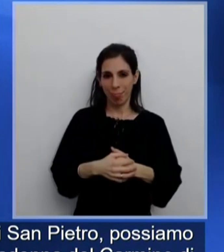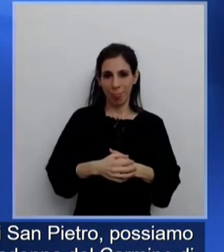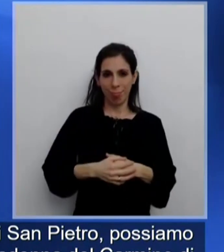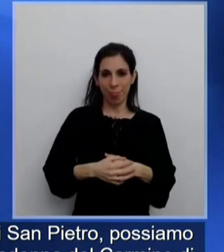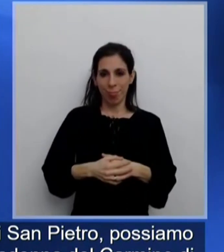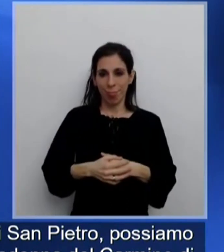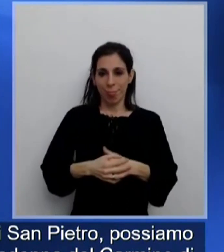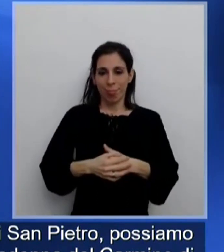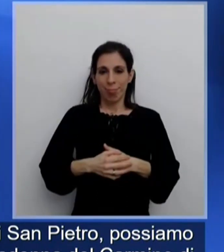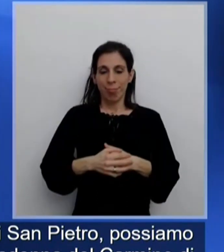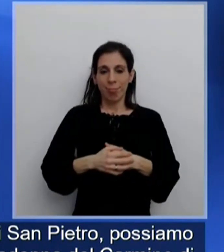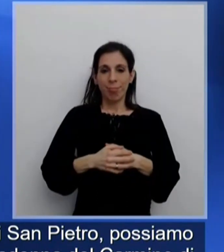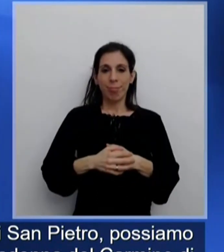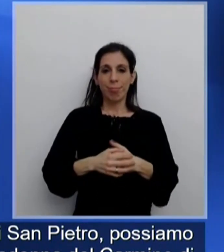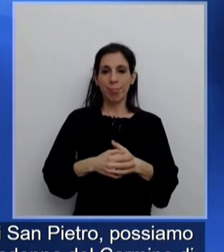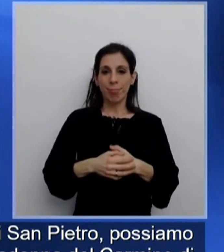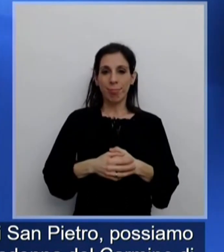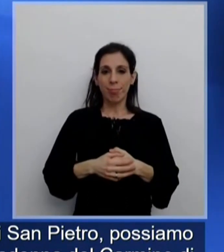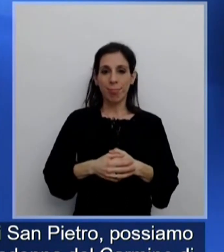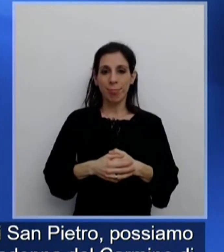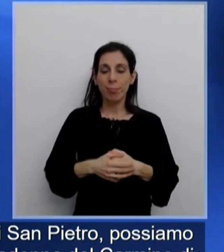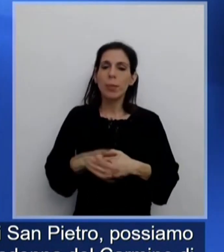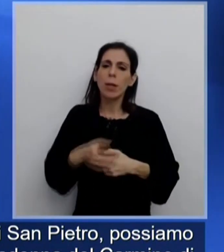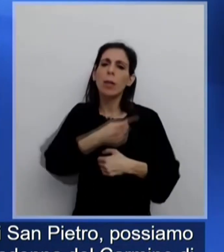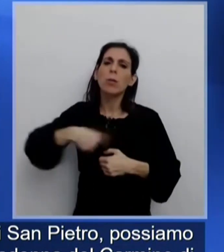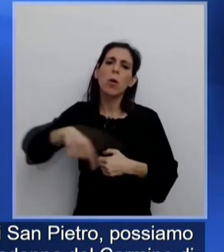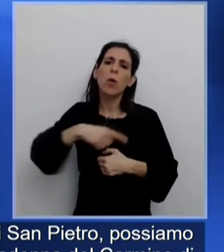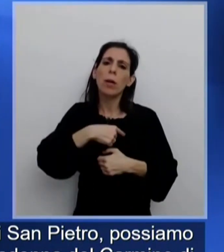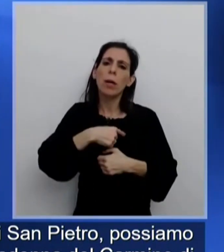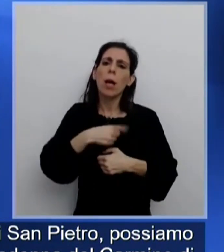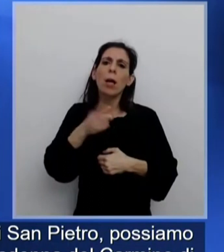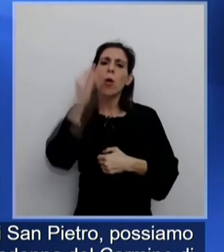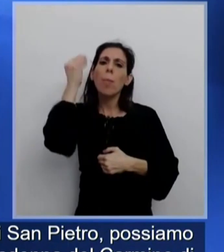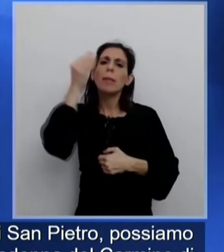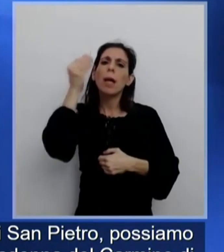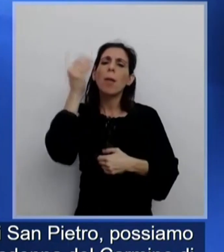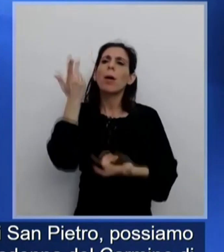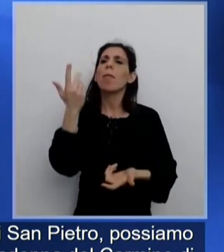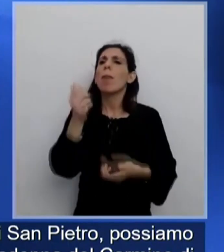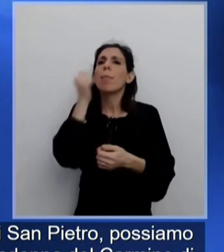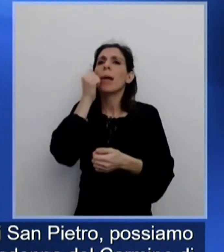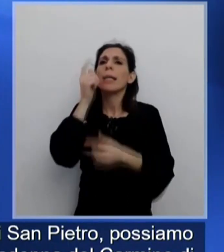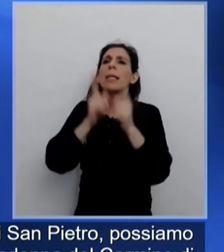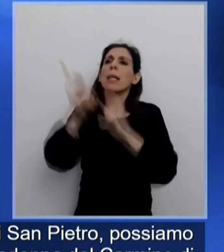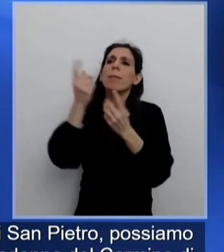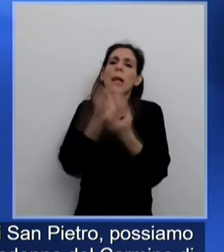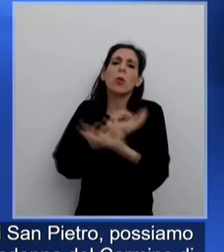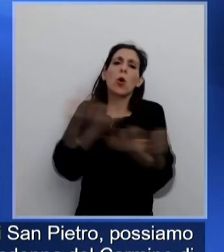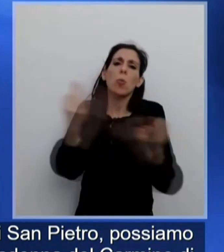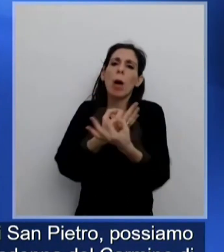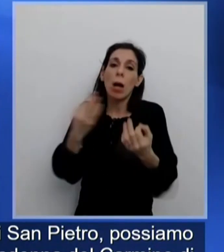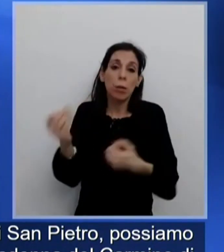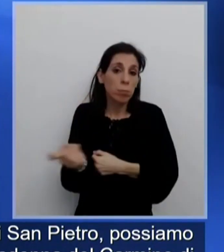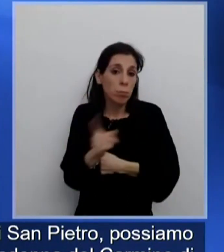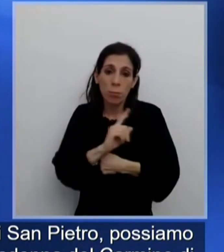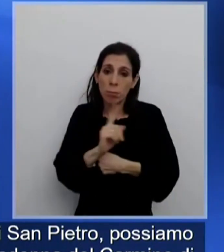presso Potenza non diamo per scontato Il mistero della maternità Divina lasciamoci stupire